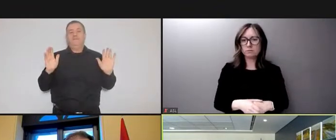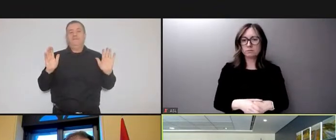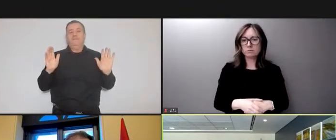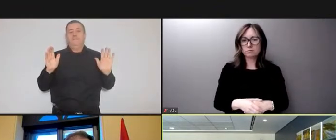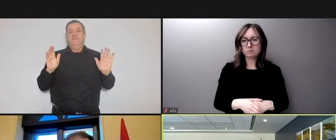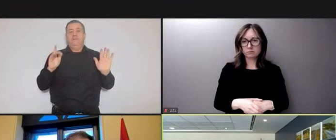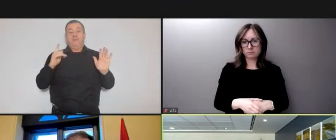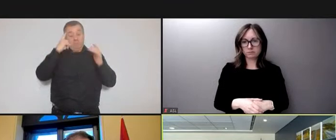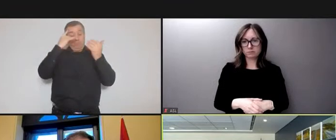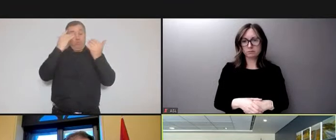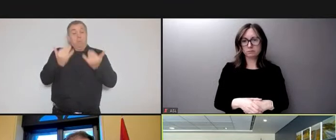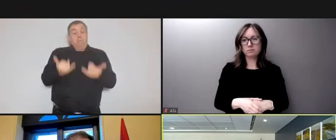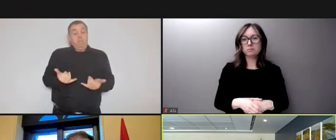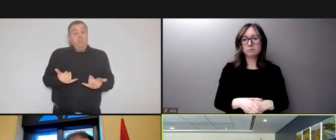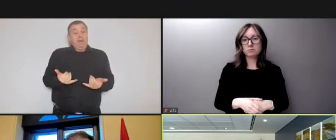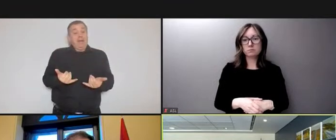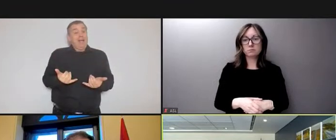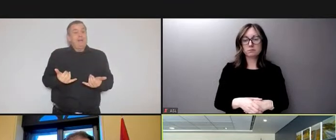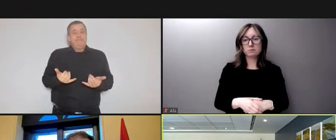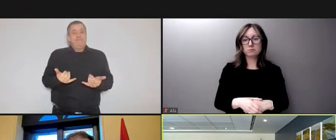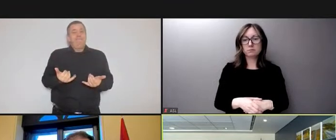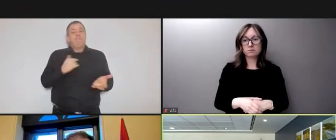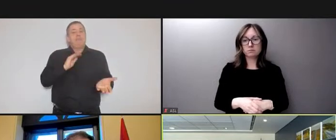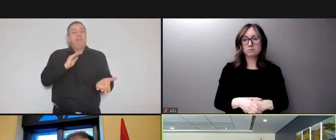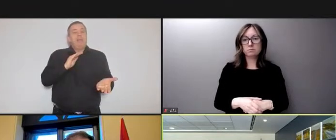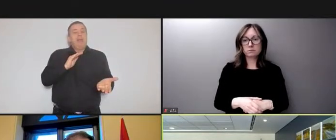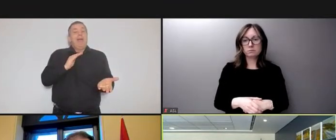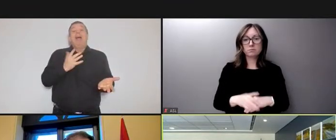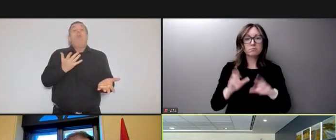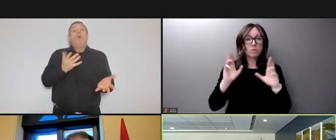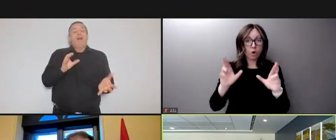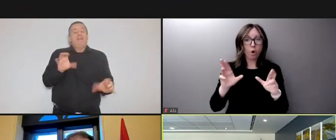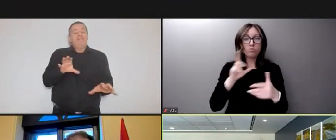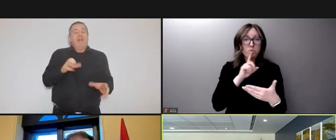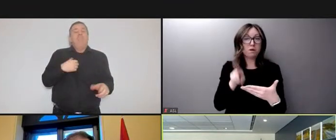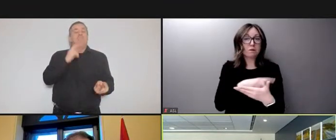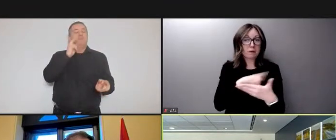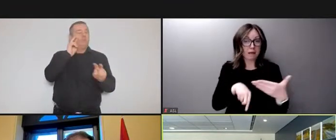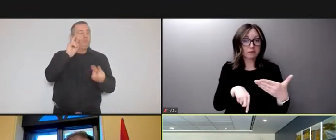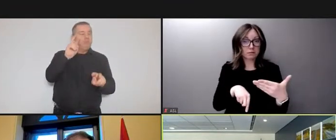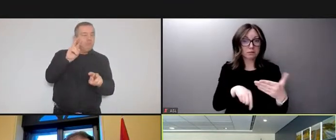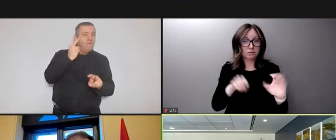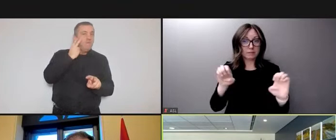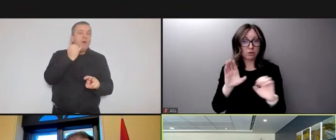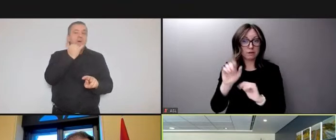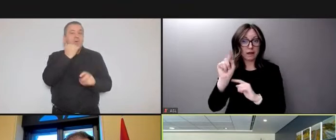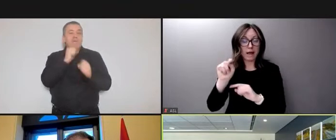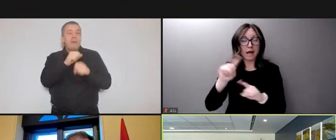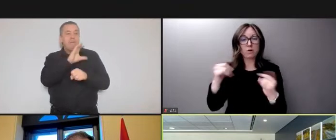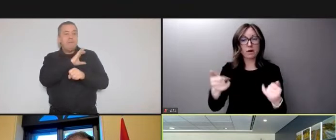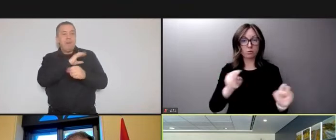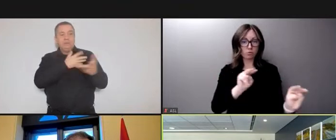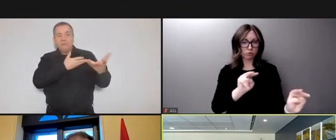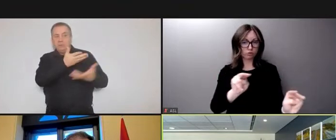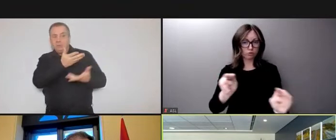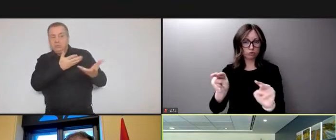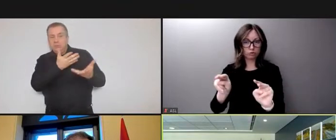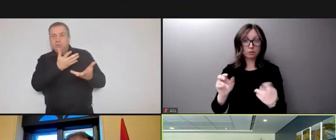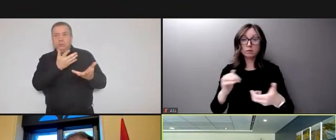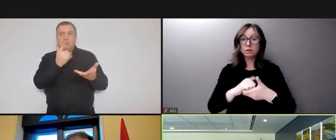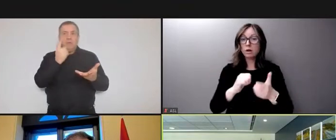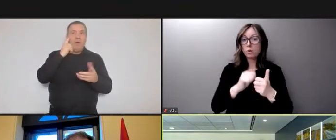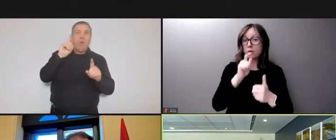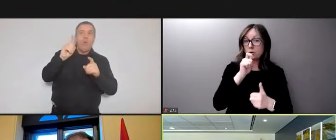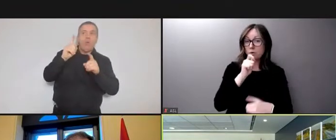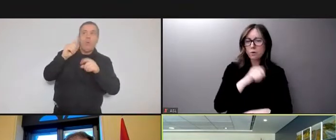Pour l'instant, on est en train de surveiller, de travailler avec les forces policières d'identifier les